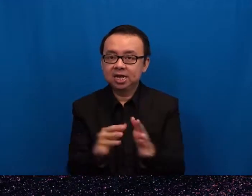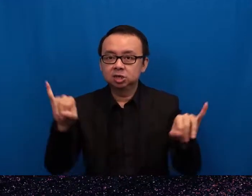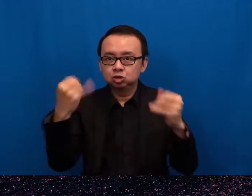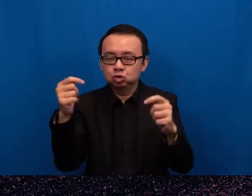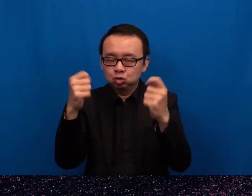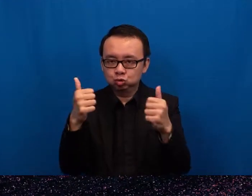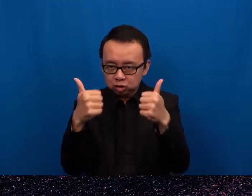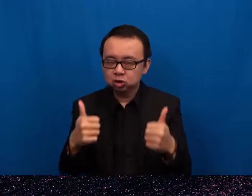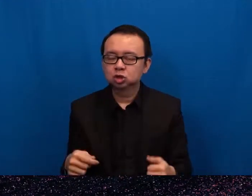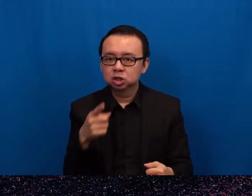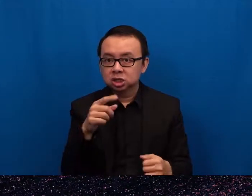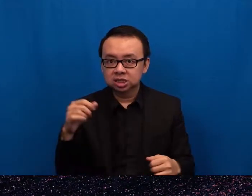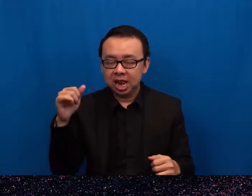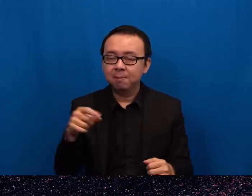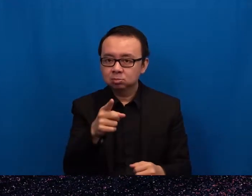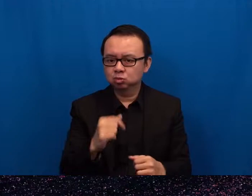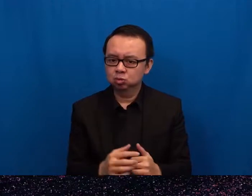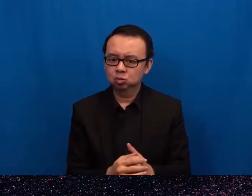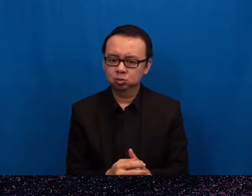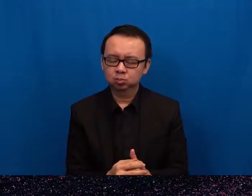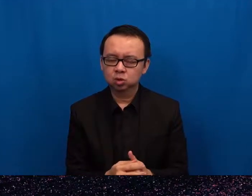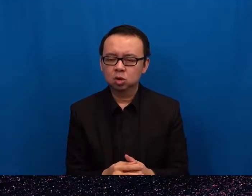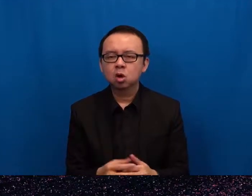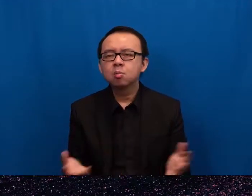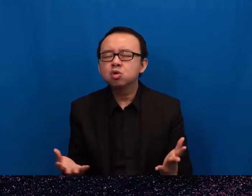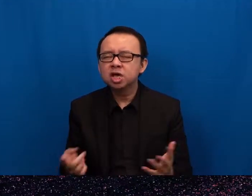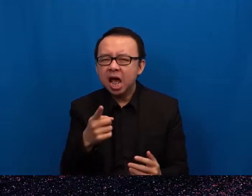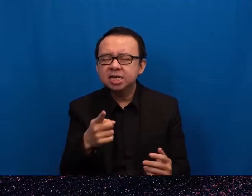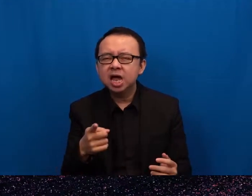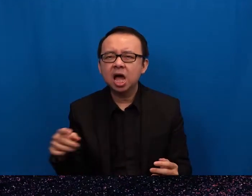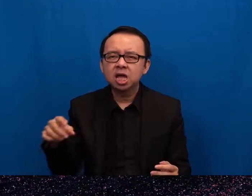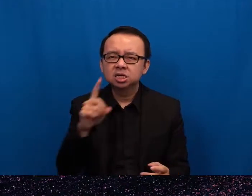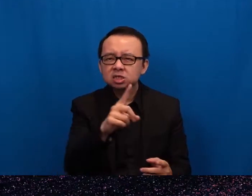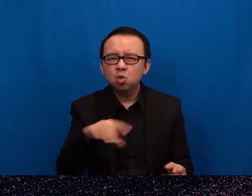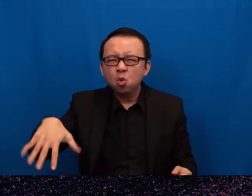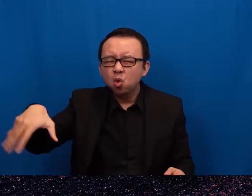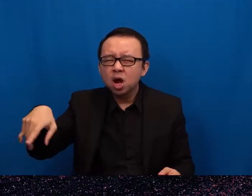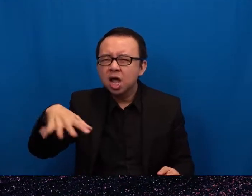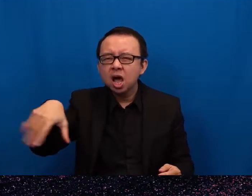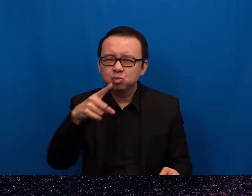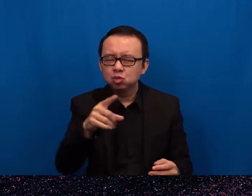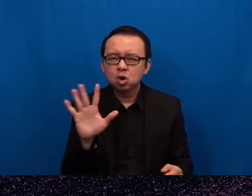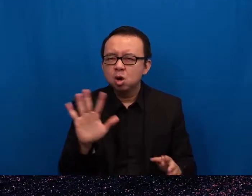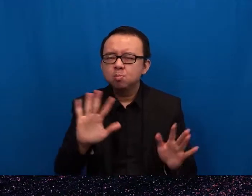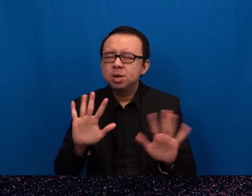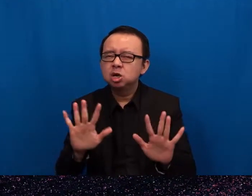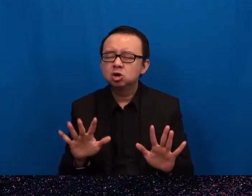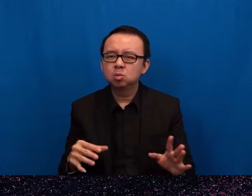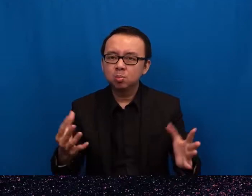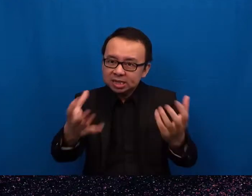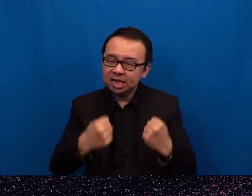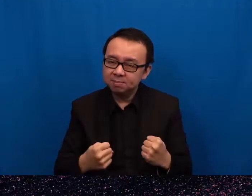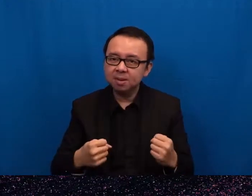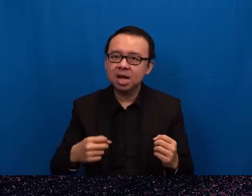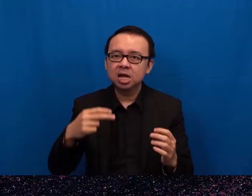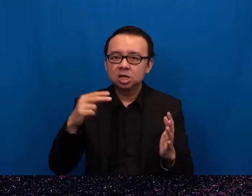keluarga-keluarga yang Anda bersama, lihat salah satu di antara mereka belum pernah terima Yesus secara pribadi. Mungkin ada di antara mereka yang